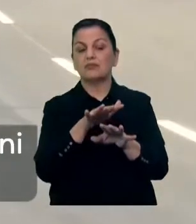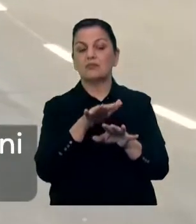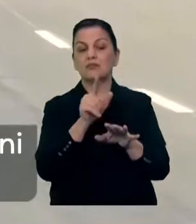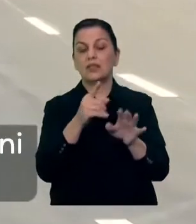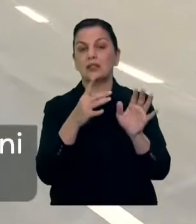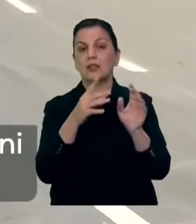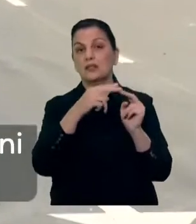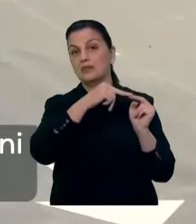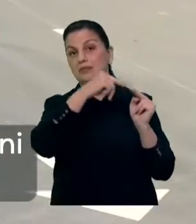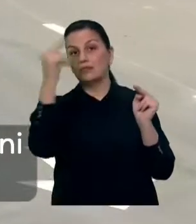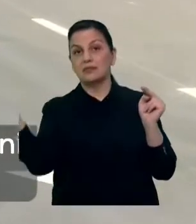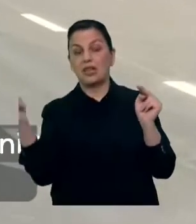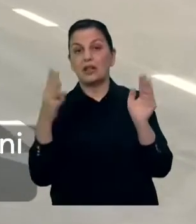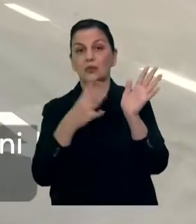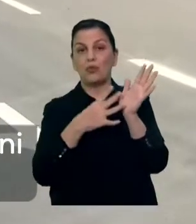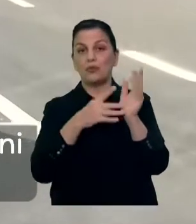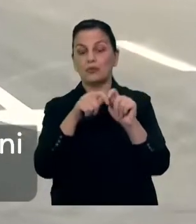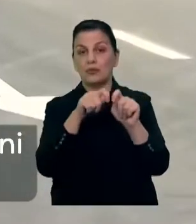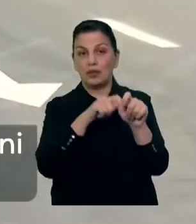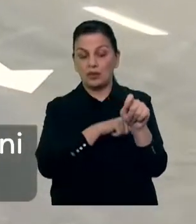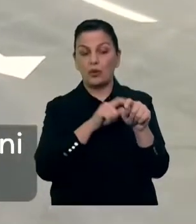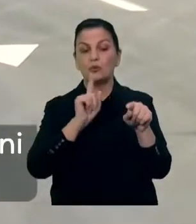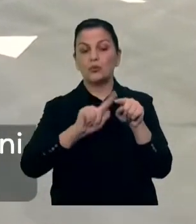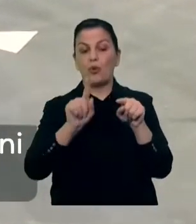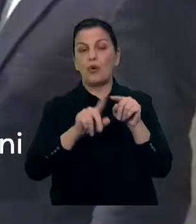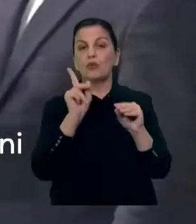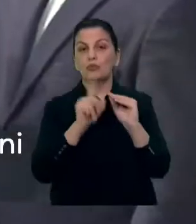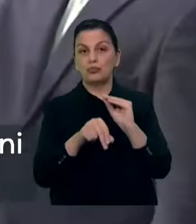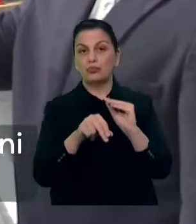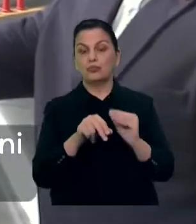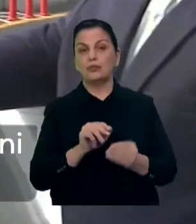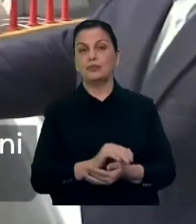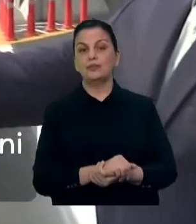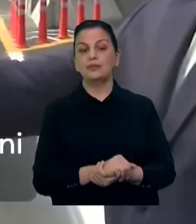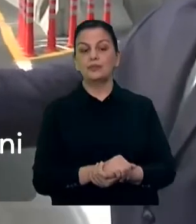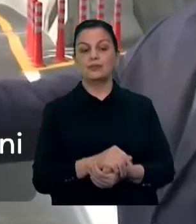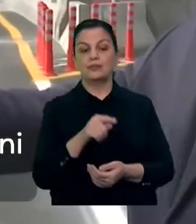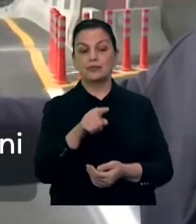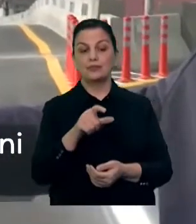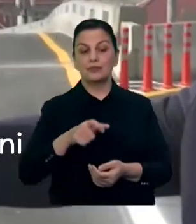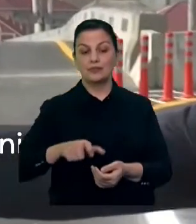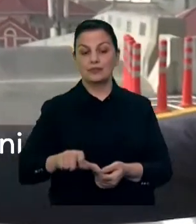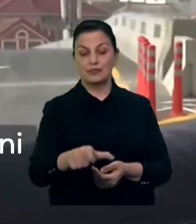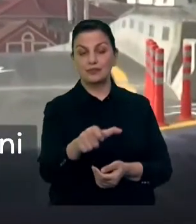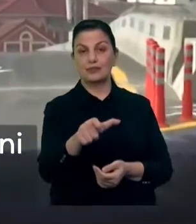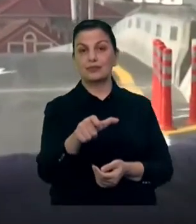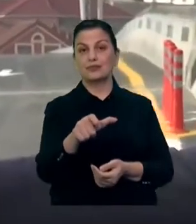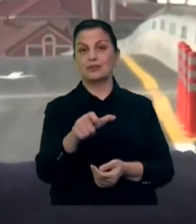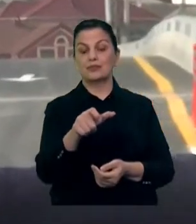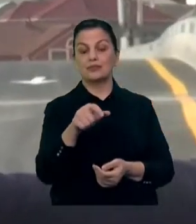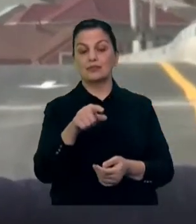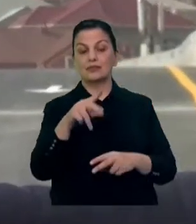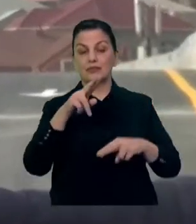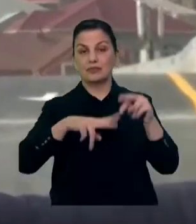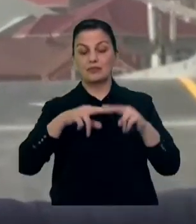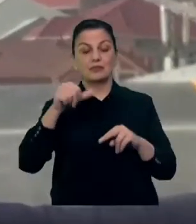olan körpülərdə yolların işarələnməsi artıq yekunlaşmaq üzrədir. Bu yol qovşağı iki yol ötürücüsündən ibarətdir ki, bunların tikintisinə